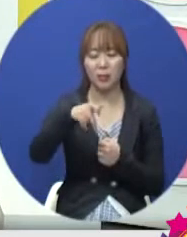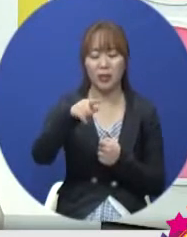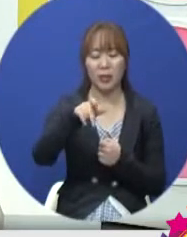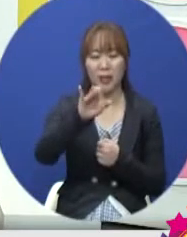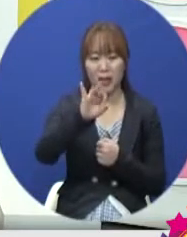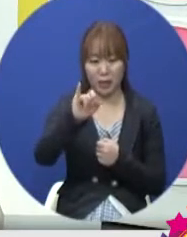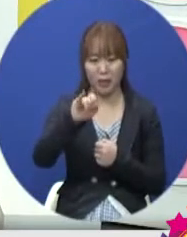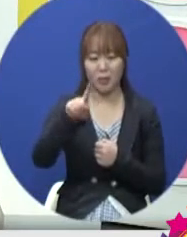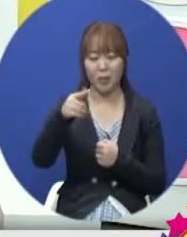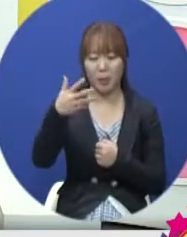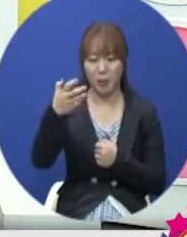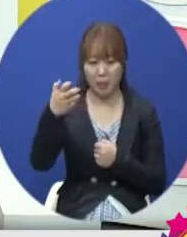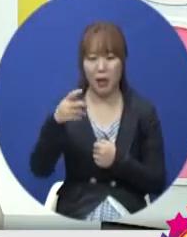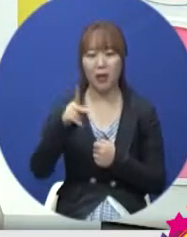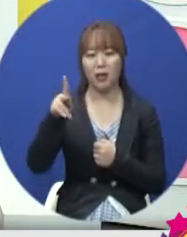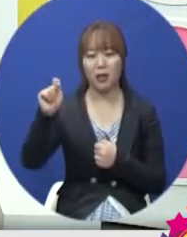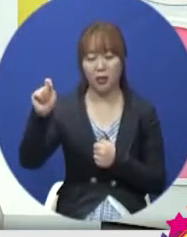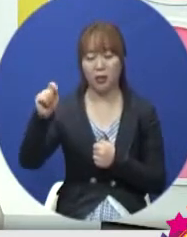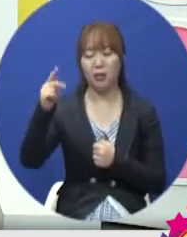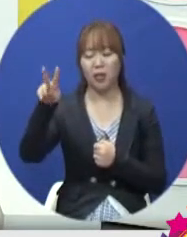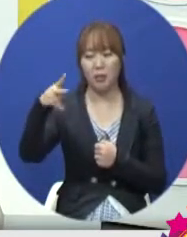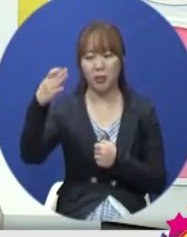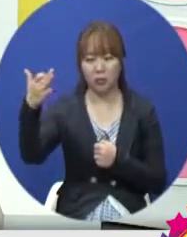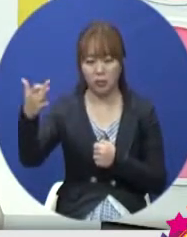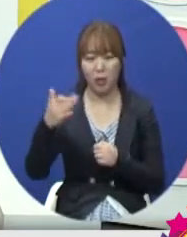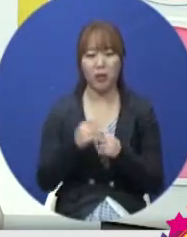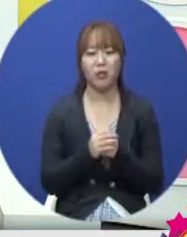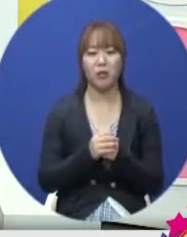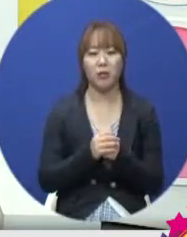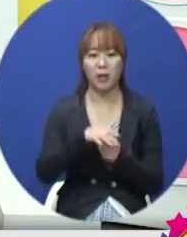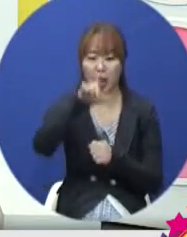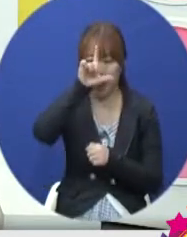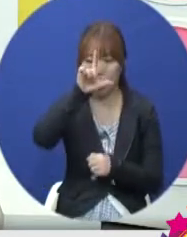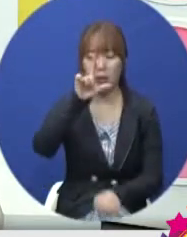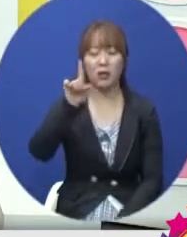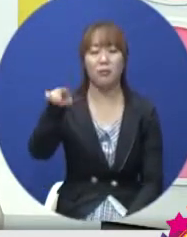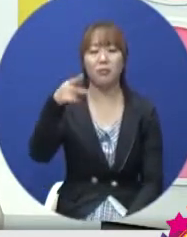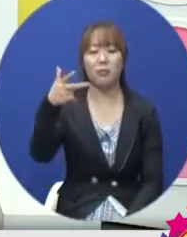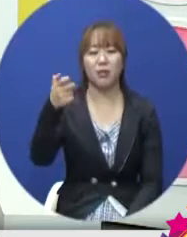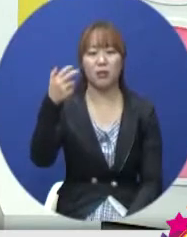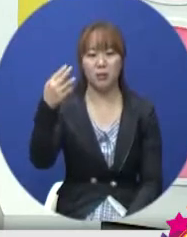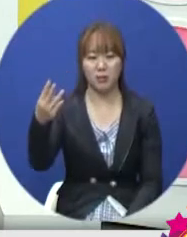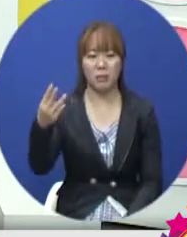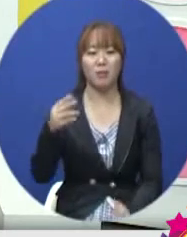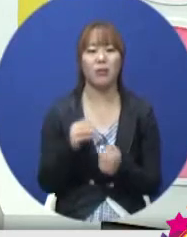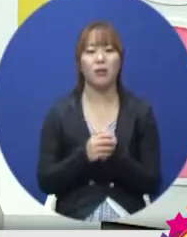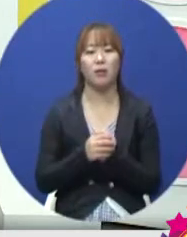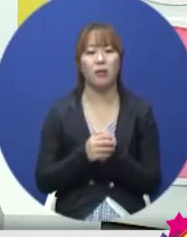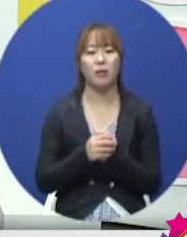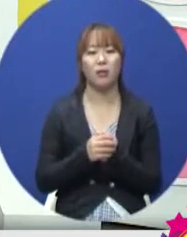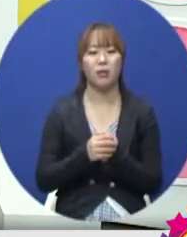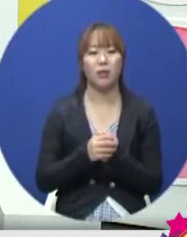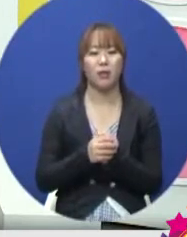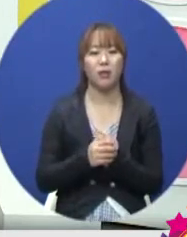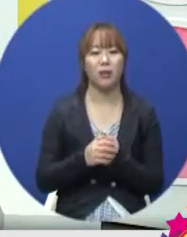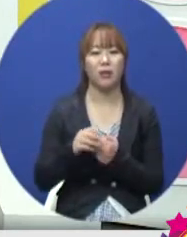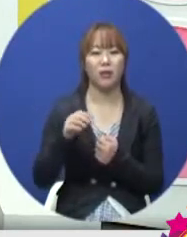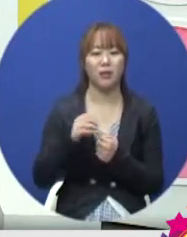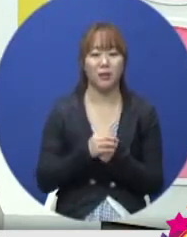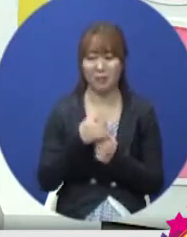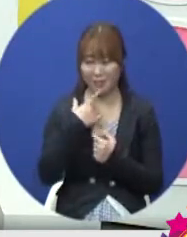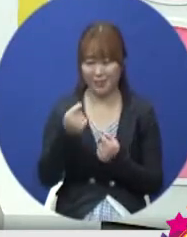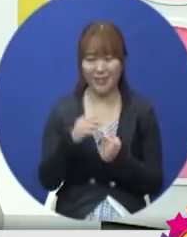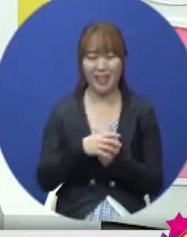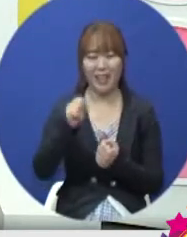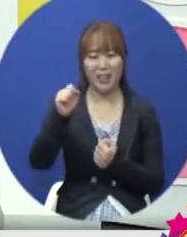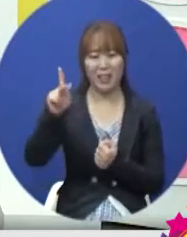스칼라이프는 188번, KT 올레 219번, LG 플러스 173번. 야, 저 우리 집하고 똑같다. 아,